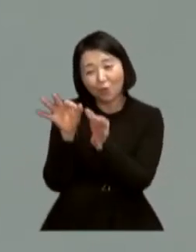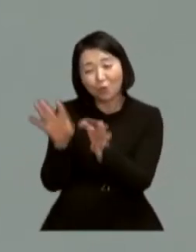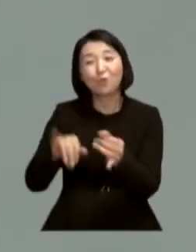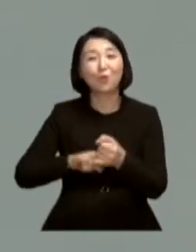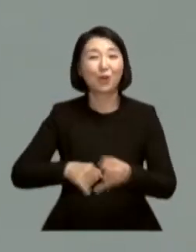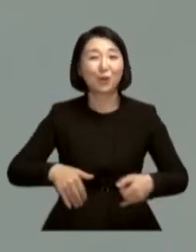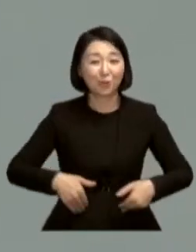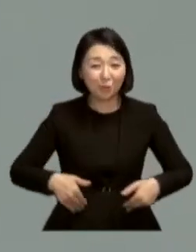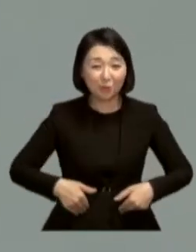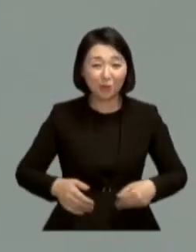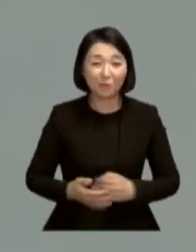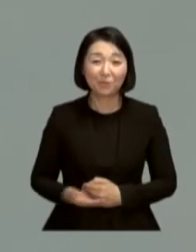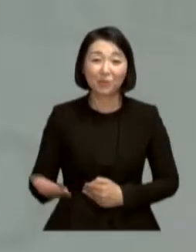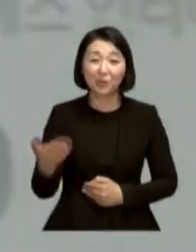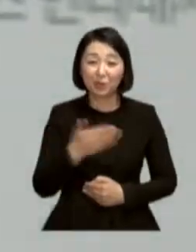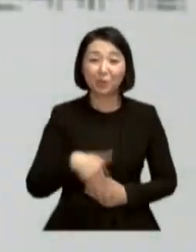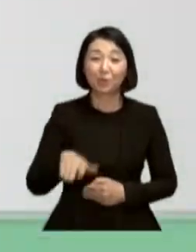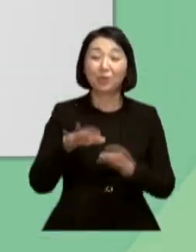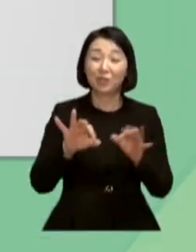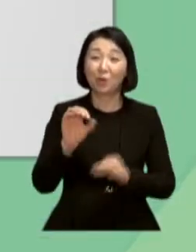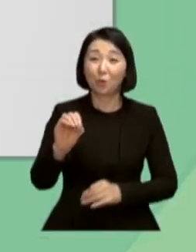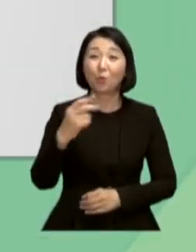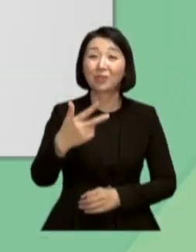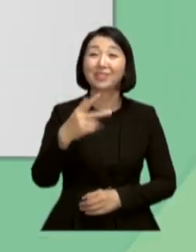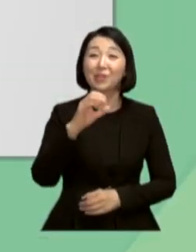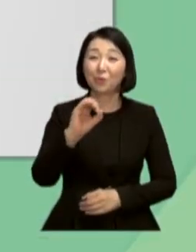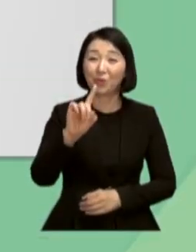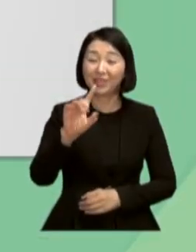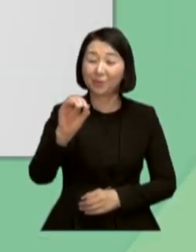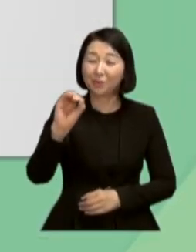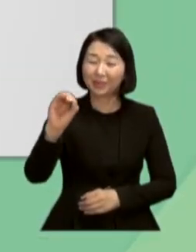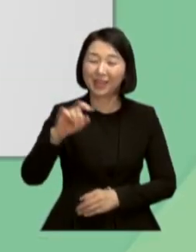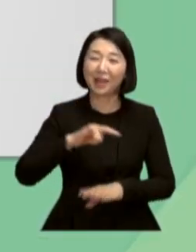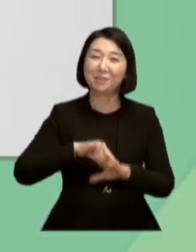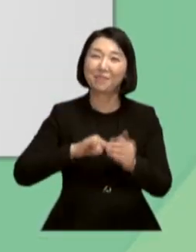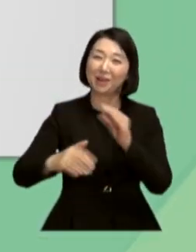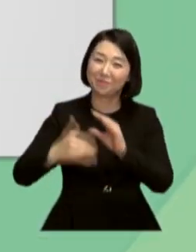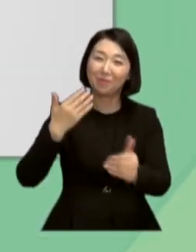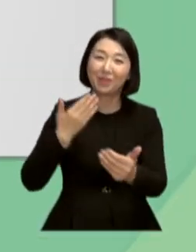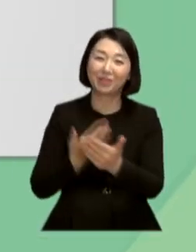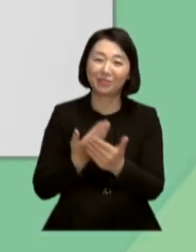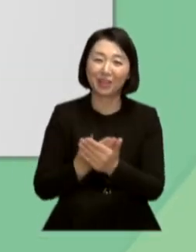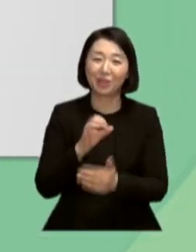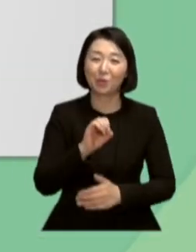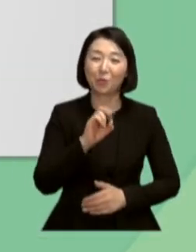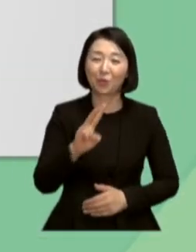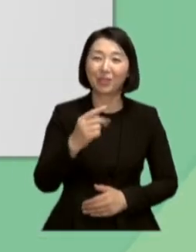해야 되는데요. 여러분, 우리은행 007000의 천사로 마음을 보내주시거나